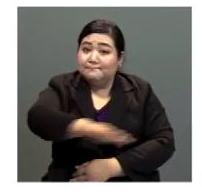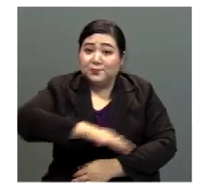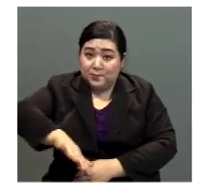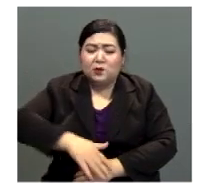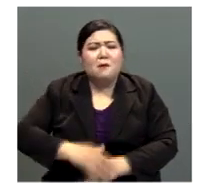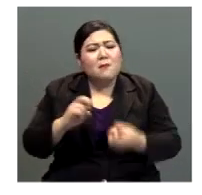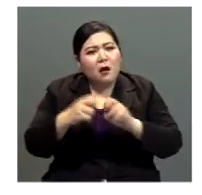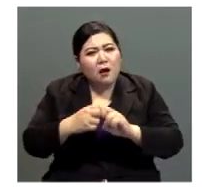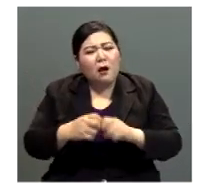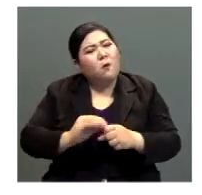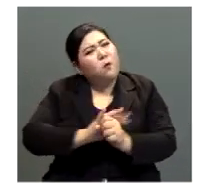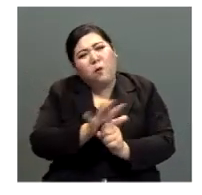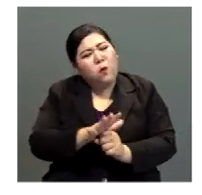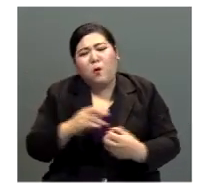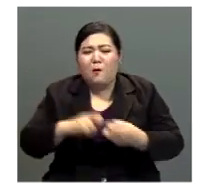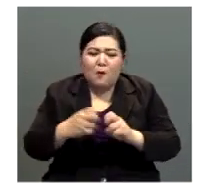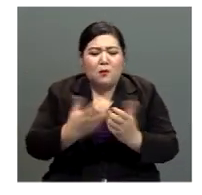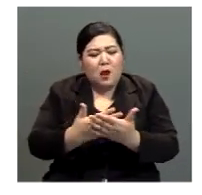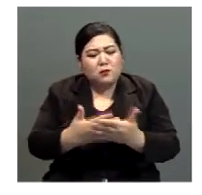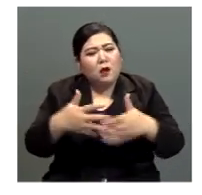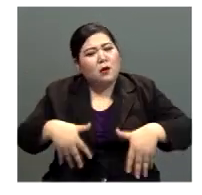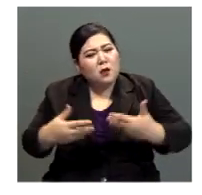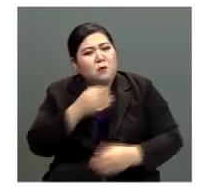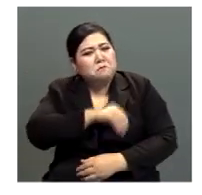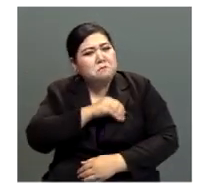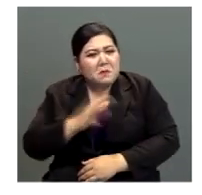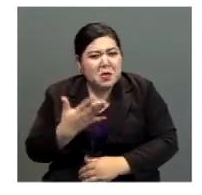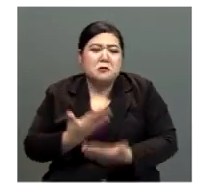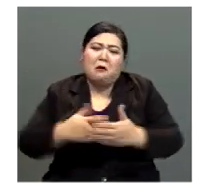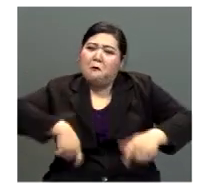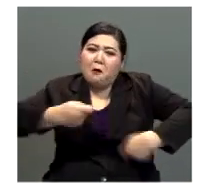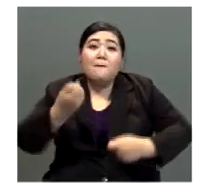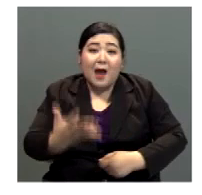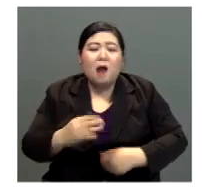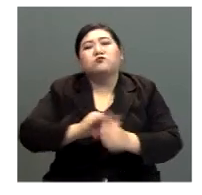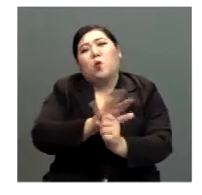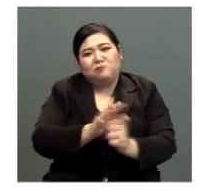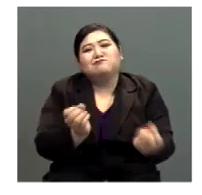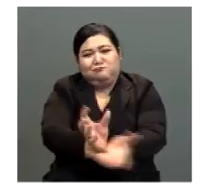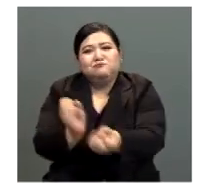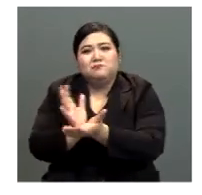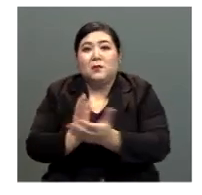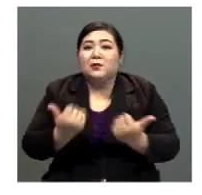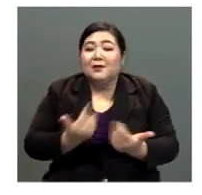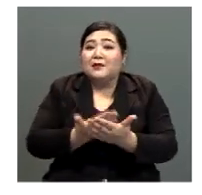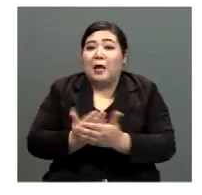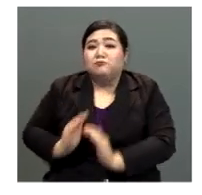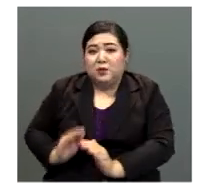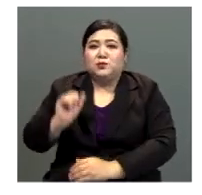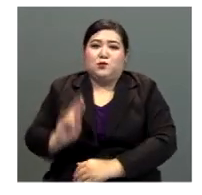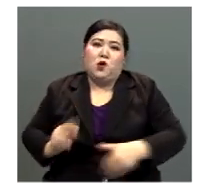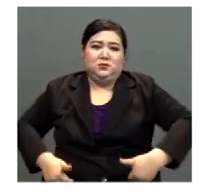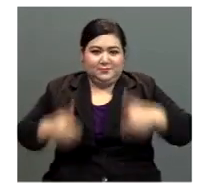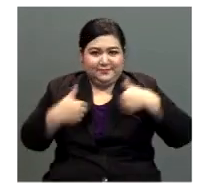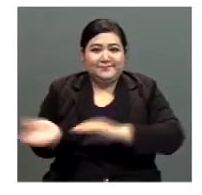ที่ต้องเผชิญกับภาวะยากลำบากจากการแพร่ระบาดของไวรัสโควิด-19 เพื่อให้มีเงินไว้ใช้จ่ายในชีวิตประจ